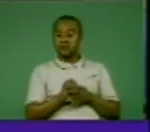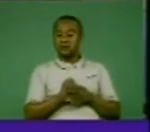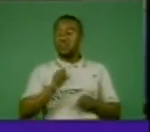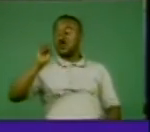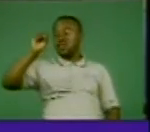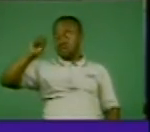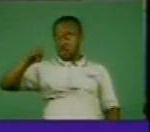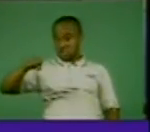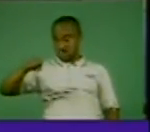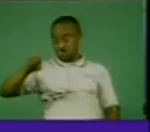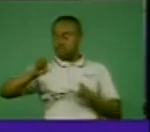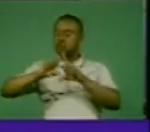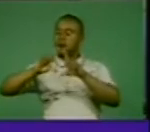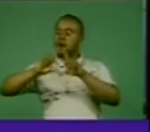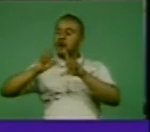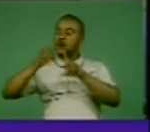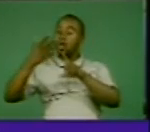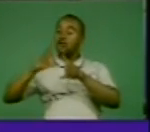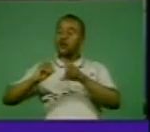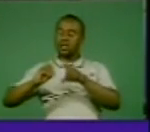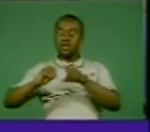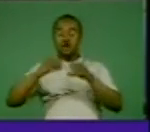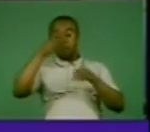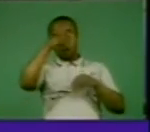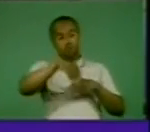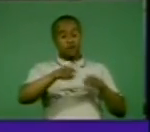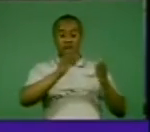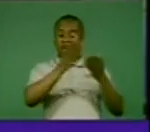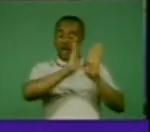zilikuwa 40 kwenye ibara zote. Hapakuwa na kura ya hapana.